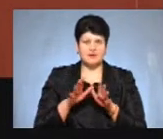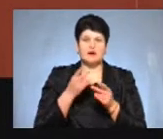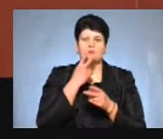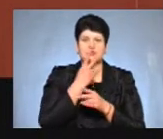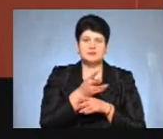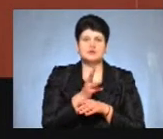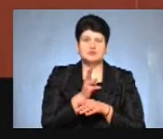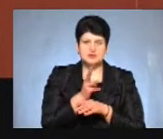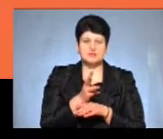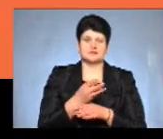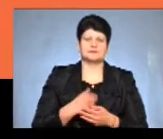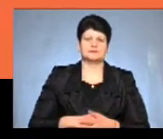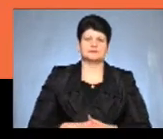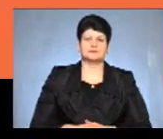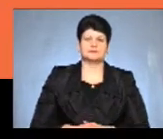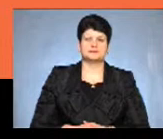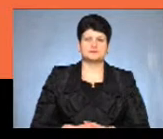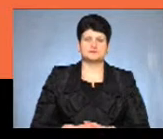колеги Богдана Буденчука.